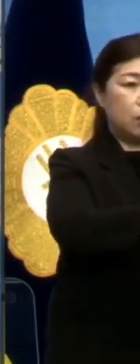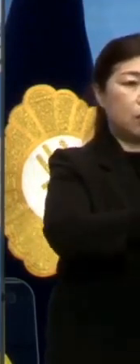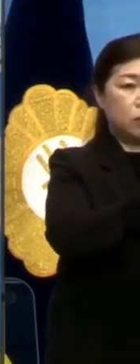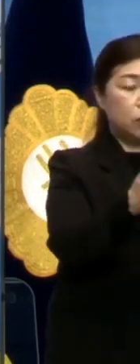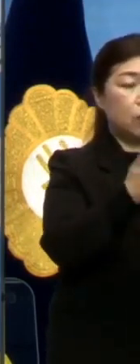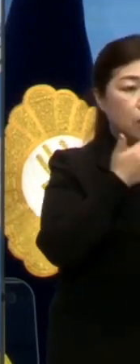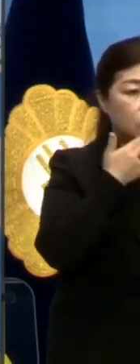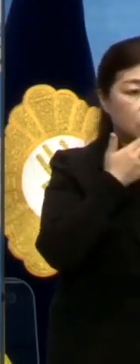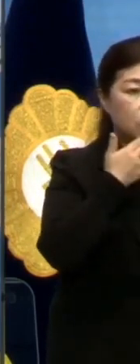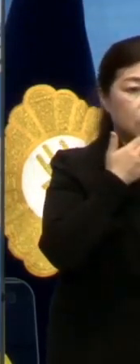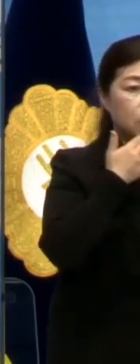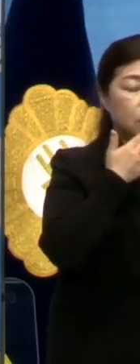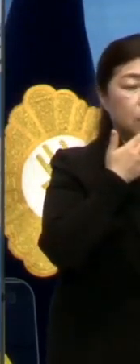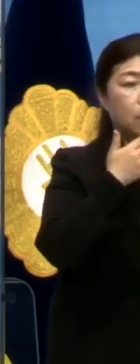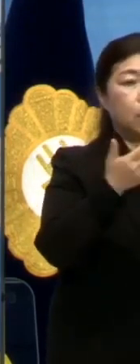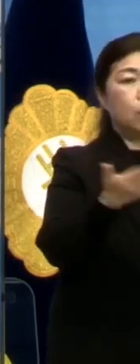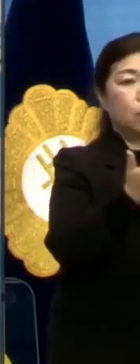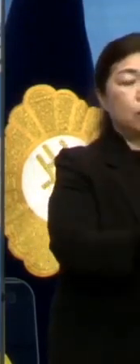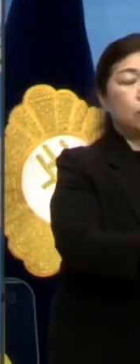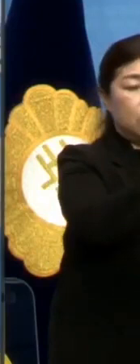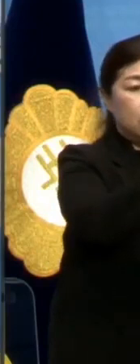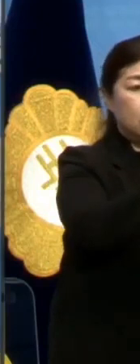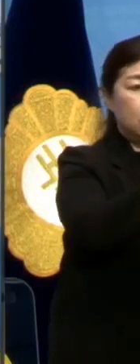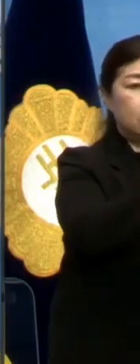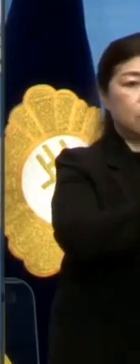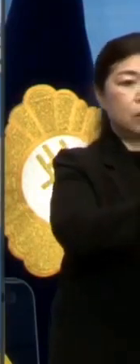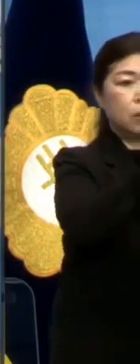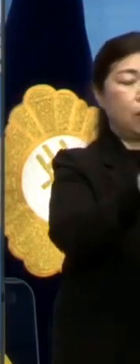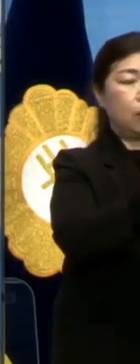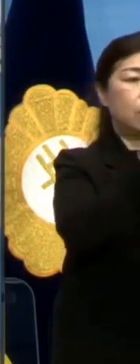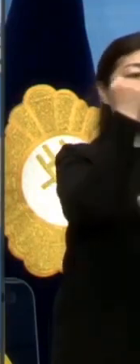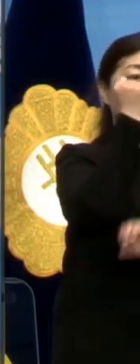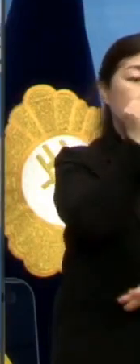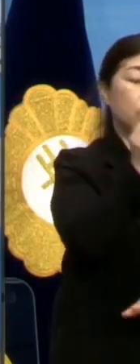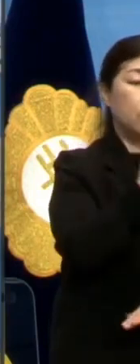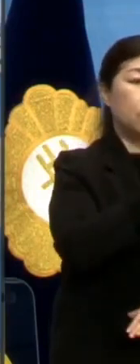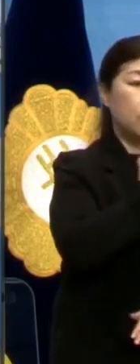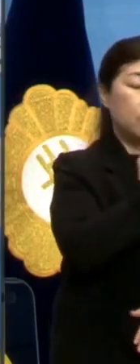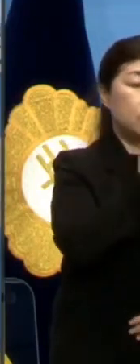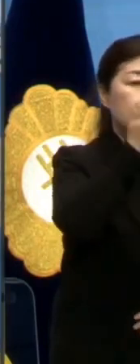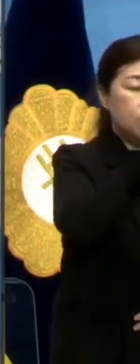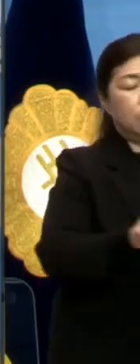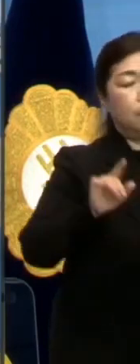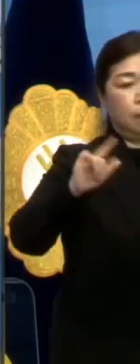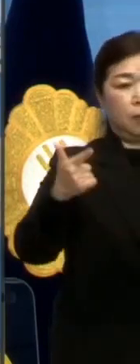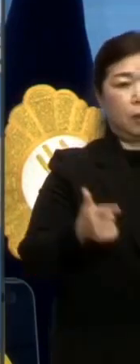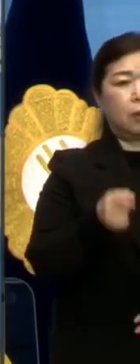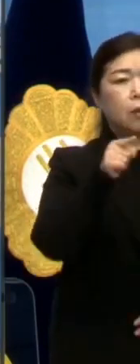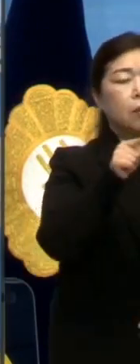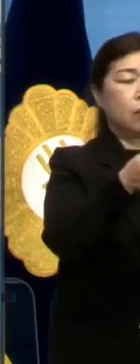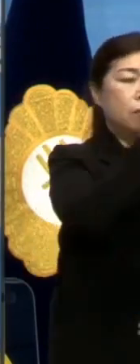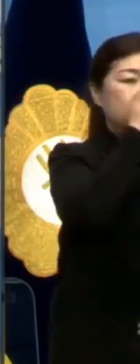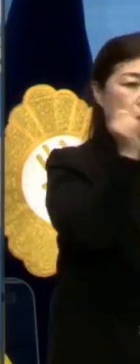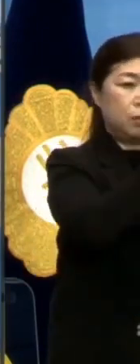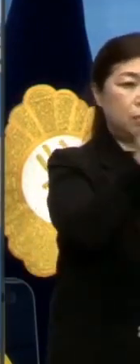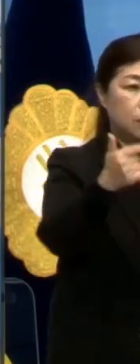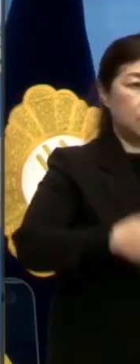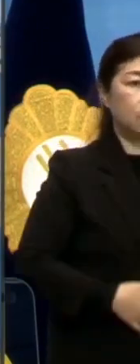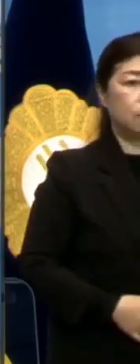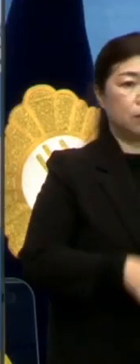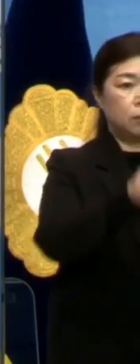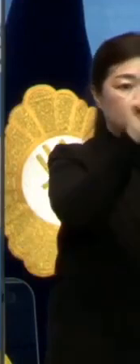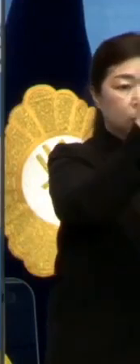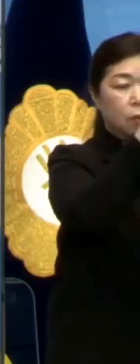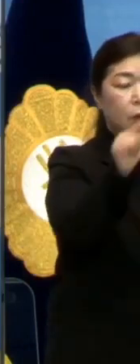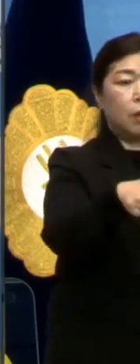존중 사회로 가는 초석이 될 것이라고 말씀하셨습니다. 아닙니다. 그러기엔 너무나도 부족합니다.